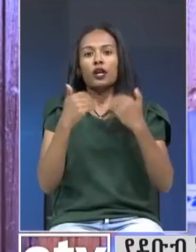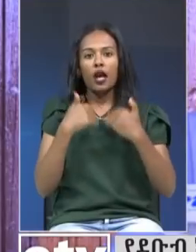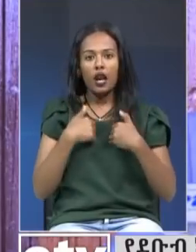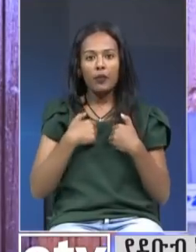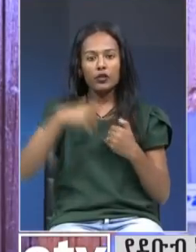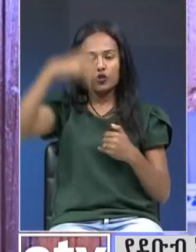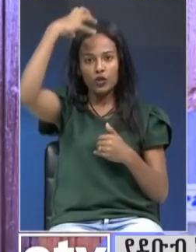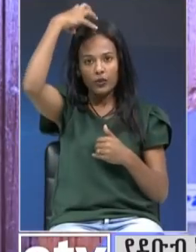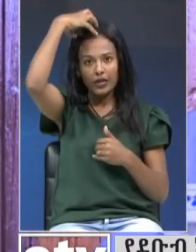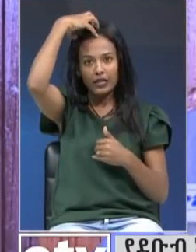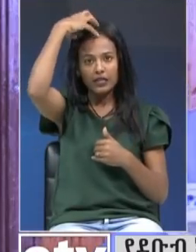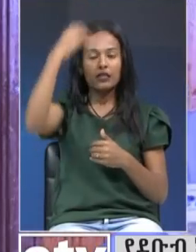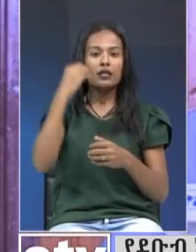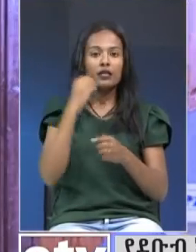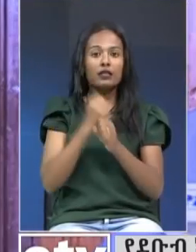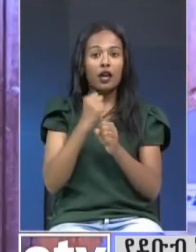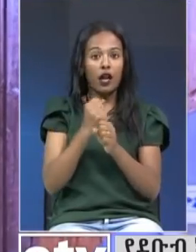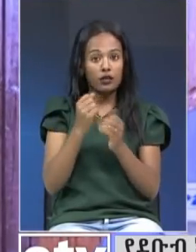የመንግስት ሰራተኞች